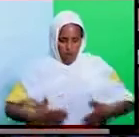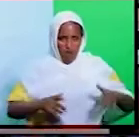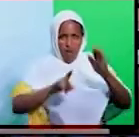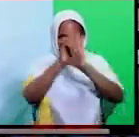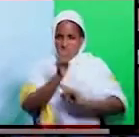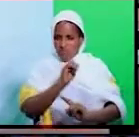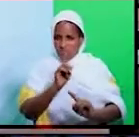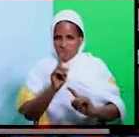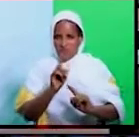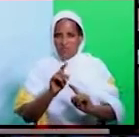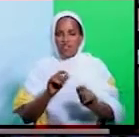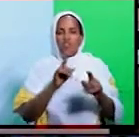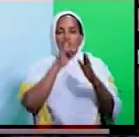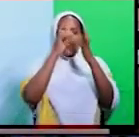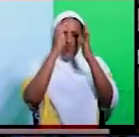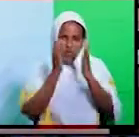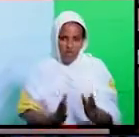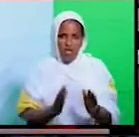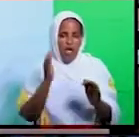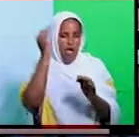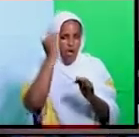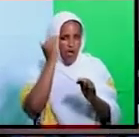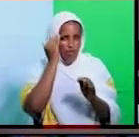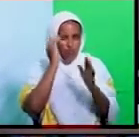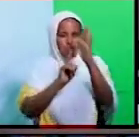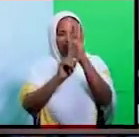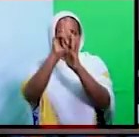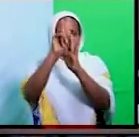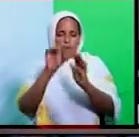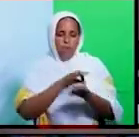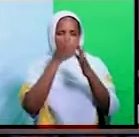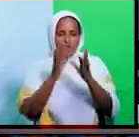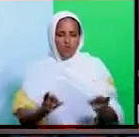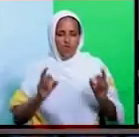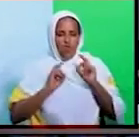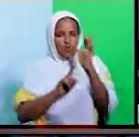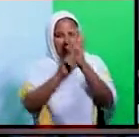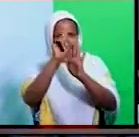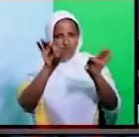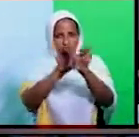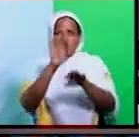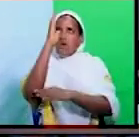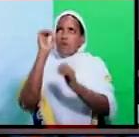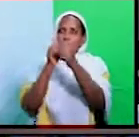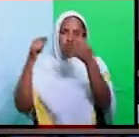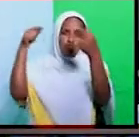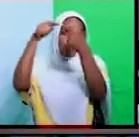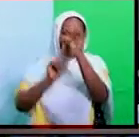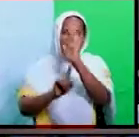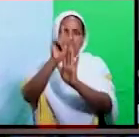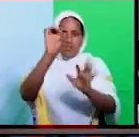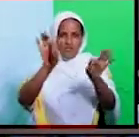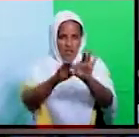በማደግን ወደዛ መድረስ ይቻላል። ሁለንተናዬ ታቦር ሆኗል እንዳለው አንድ ኢትዮጵያዊ ልቅ ሁለመናዬ ታቦርን ሆነ ደብረ ታቦርን ሆኗል ወደ ማለት ይደርሳል